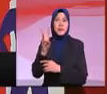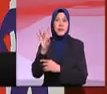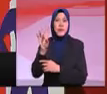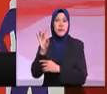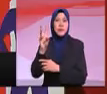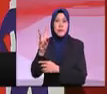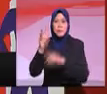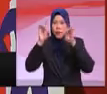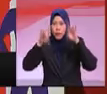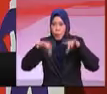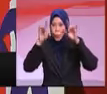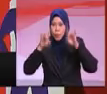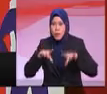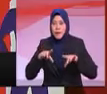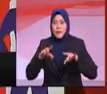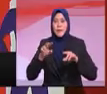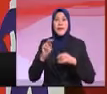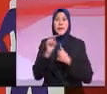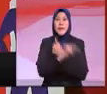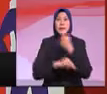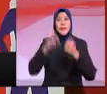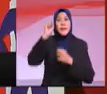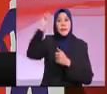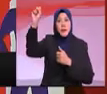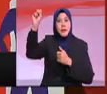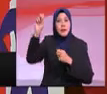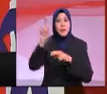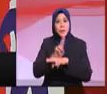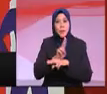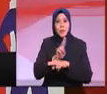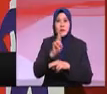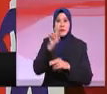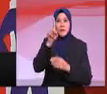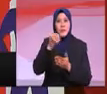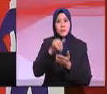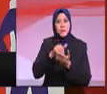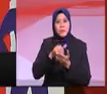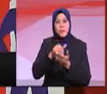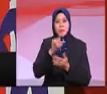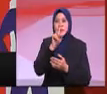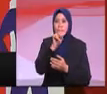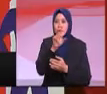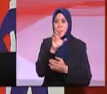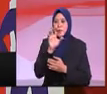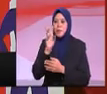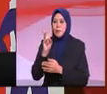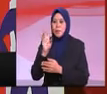483,686 ujian, dan di negeri Sabah saja kita menggunakan